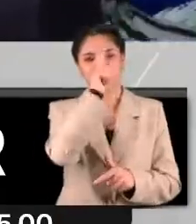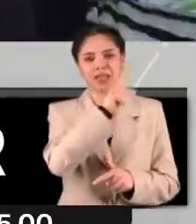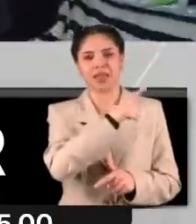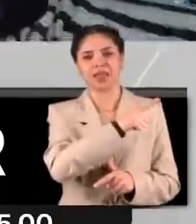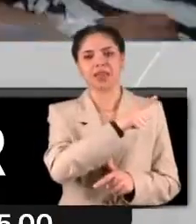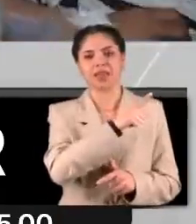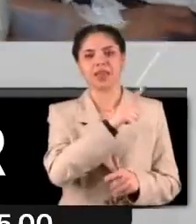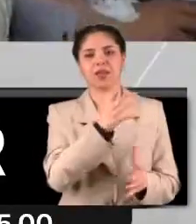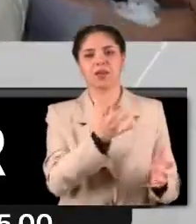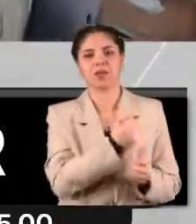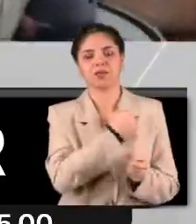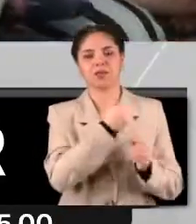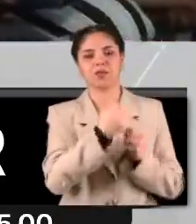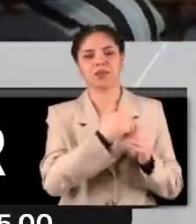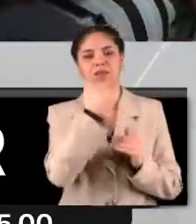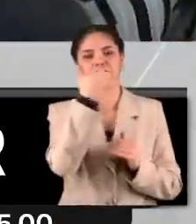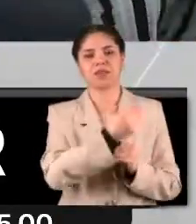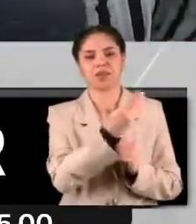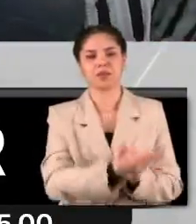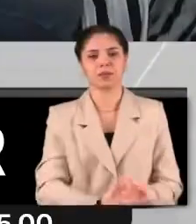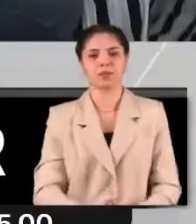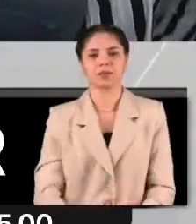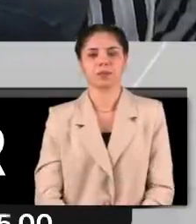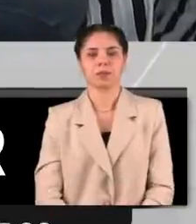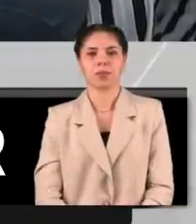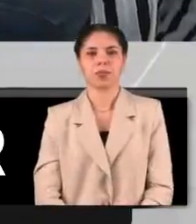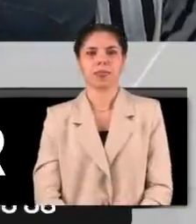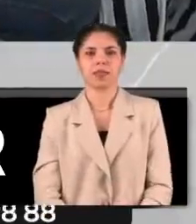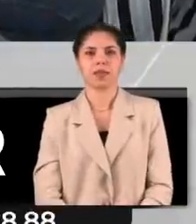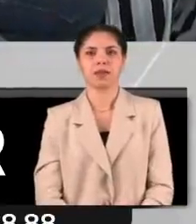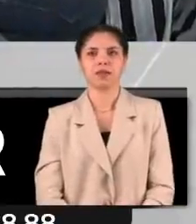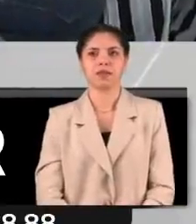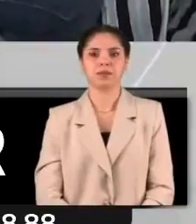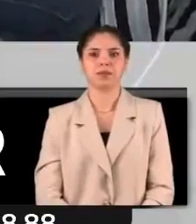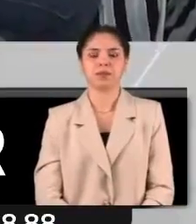çocuklarınızdan Furkan dışarıdaydı. Sizi bekliyordu. Eşiniz de sizi babası olarak.